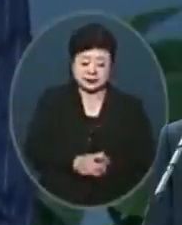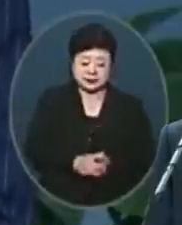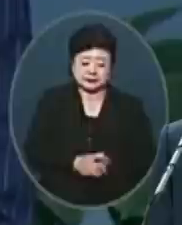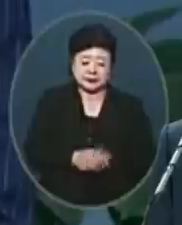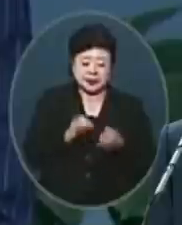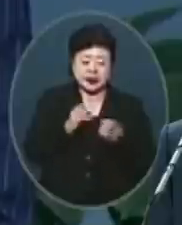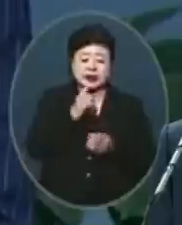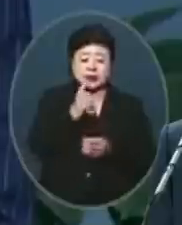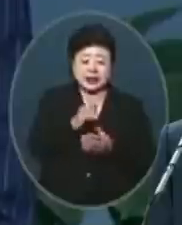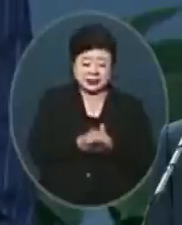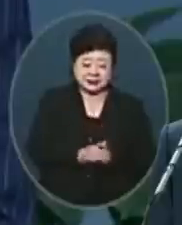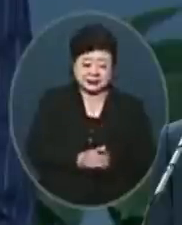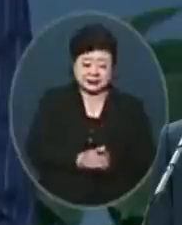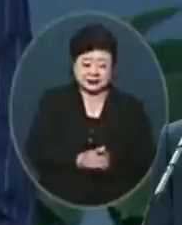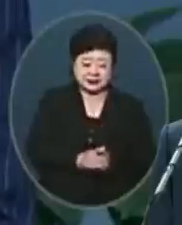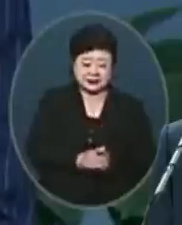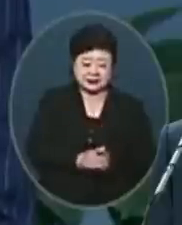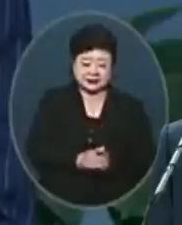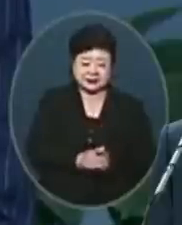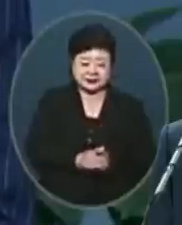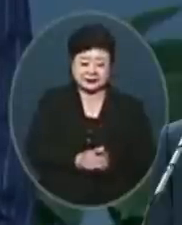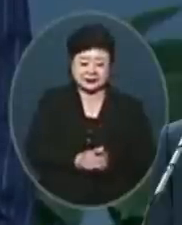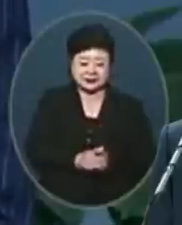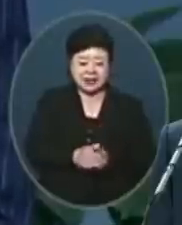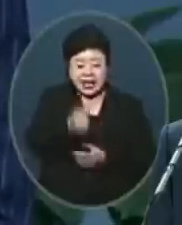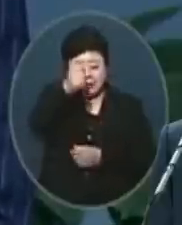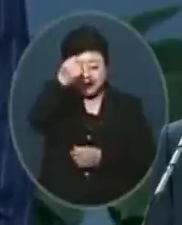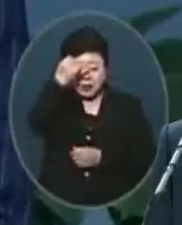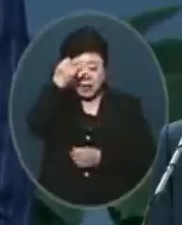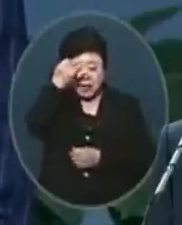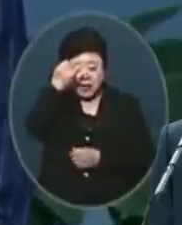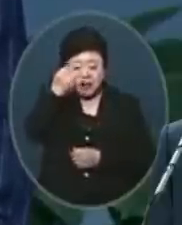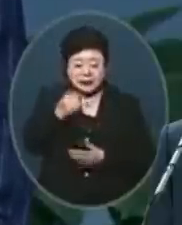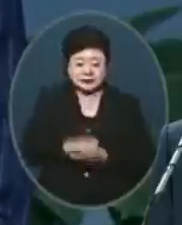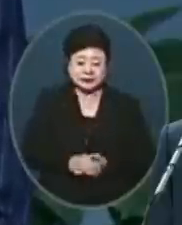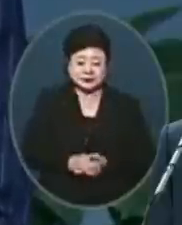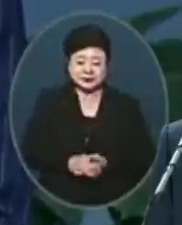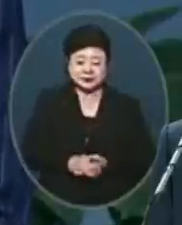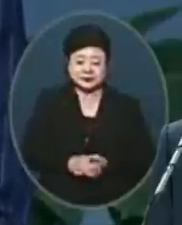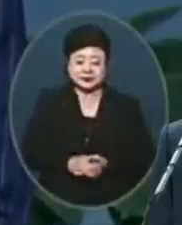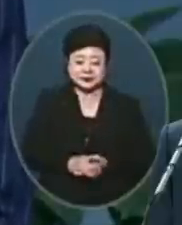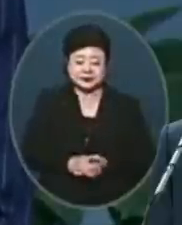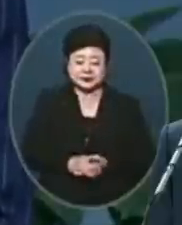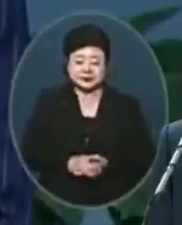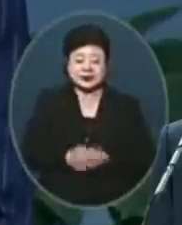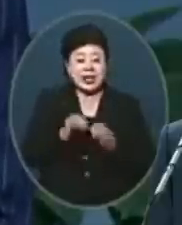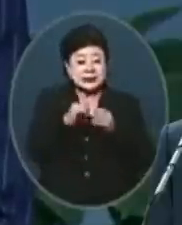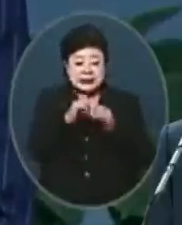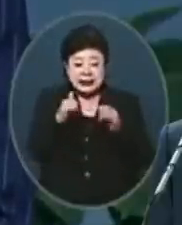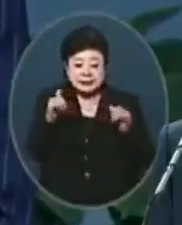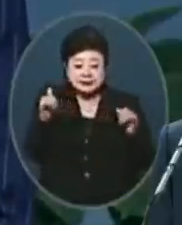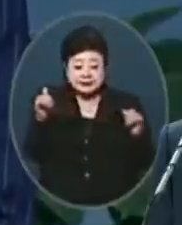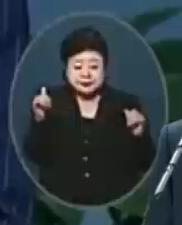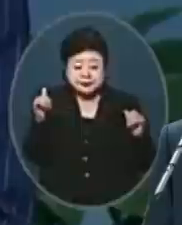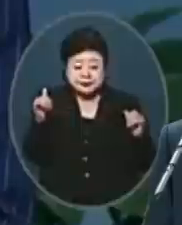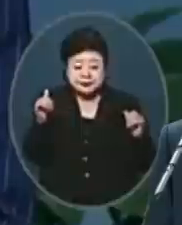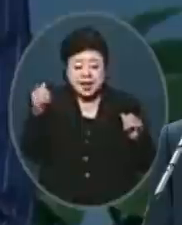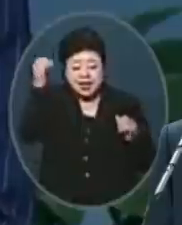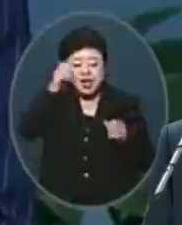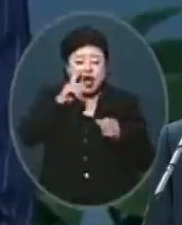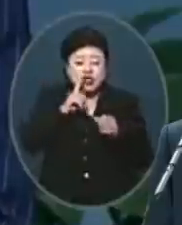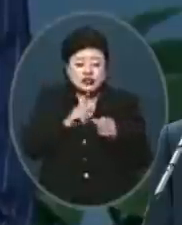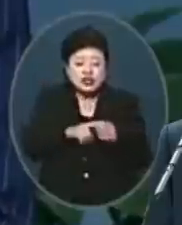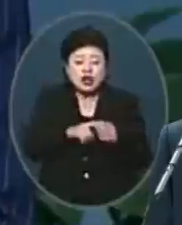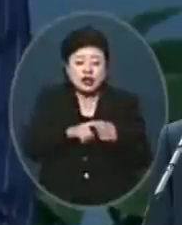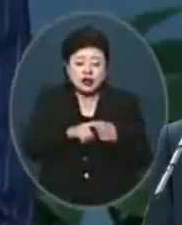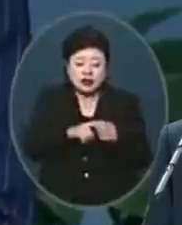대화가 된다는 것입니다. 여러분, 우리가 아담과 하와의 자손으로 태어났을 때 사람은 영적인